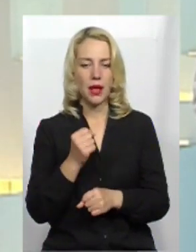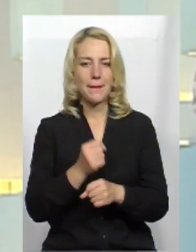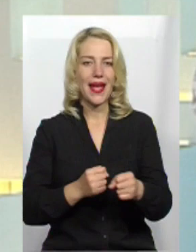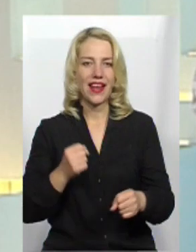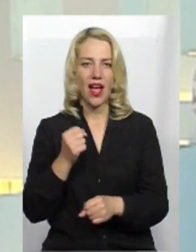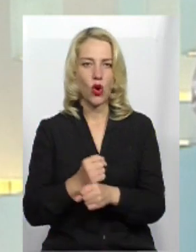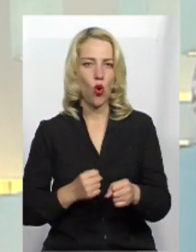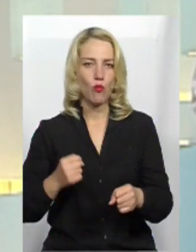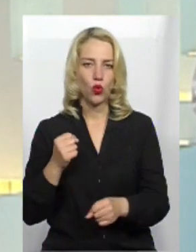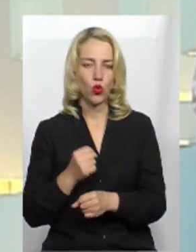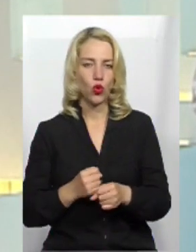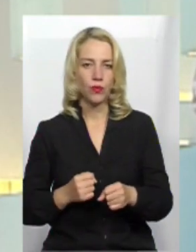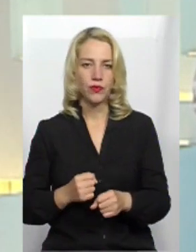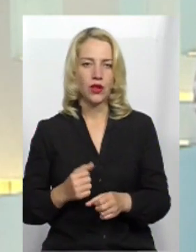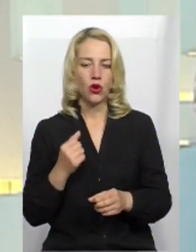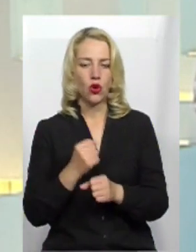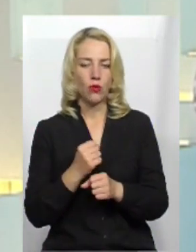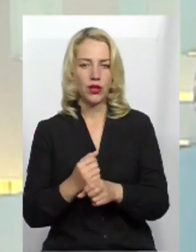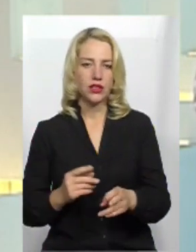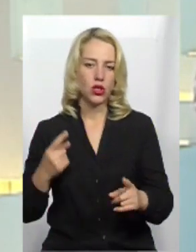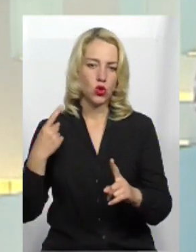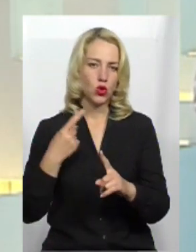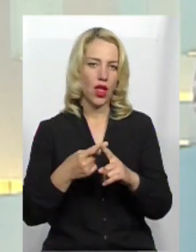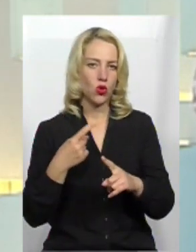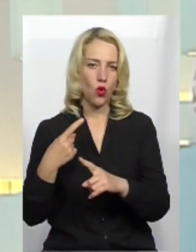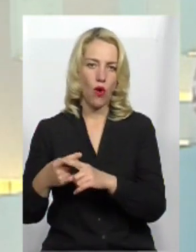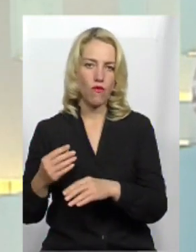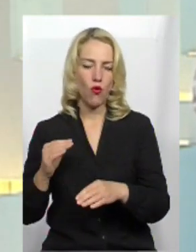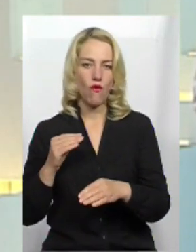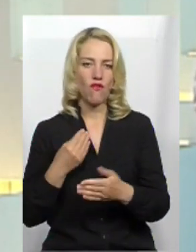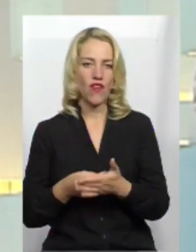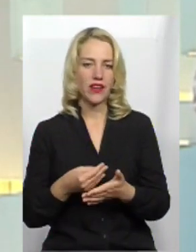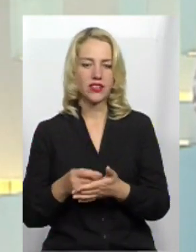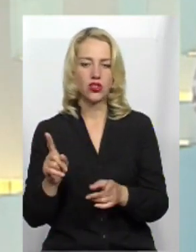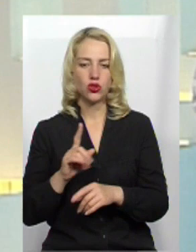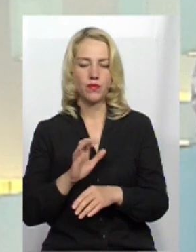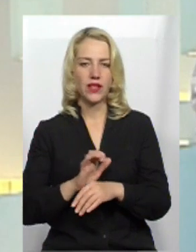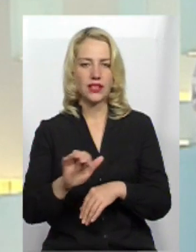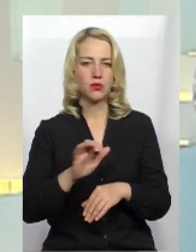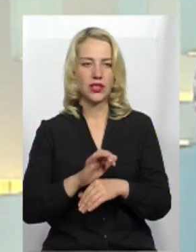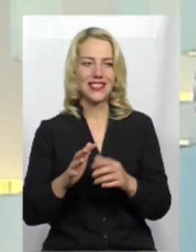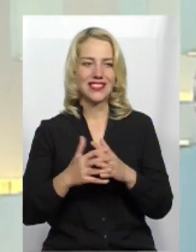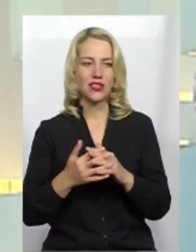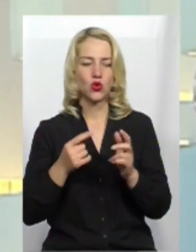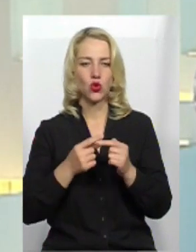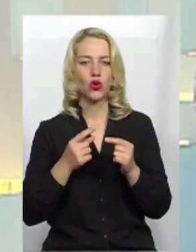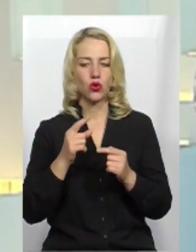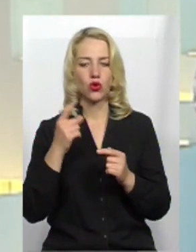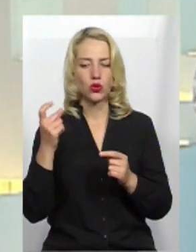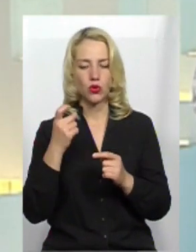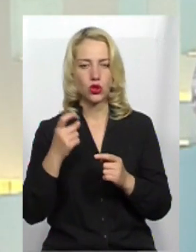переробку, робити додану вартість додаткову, щоб ми не експортували сільськогосподарську